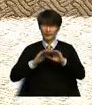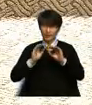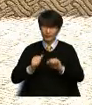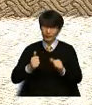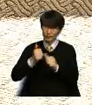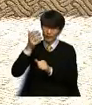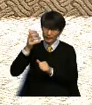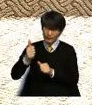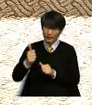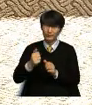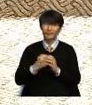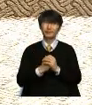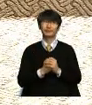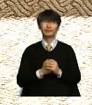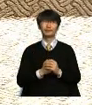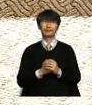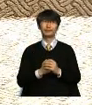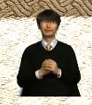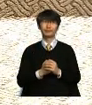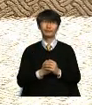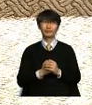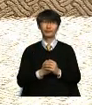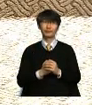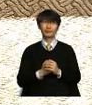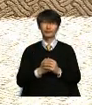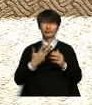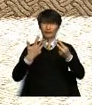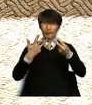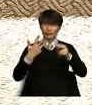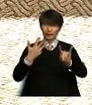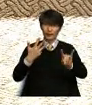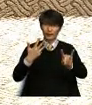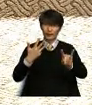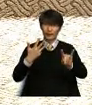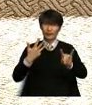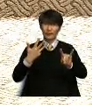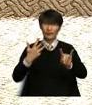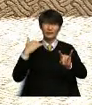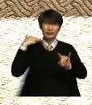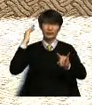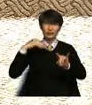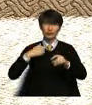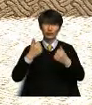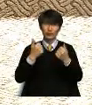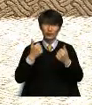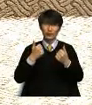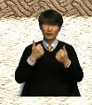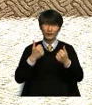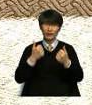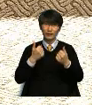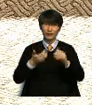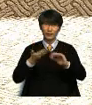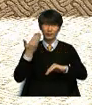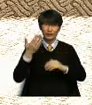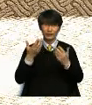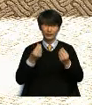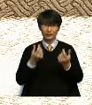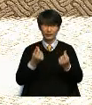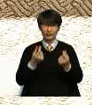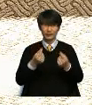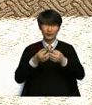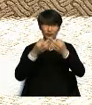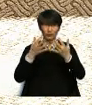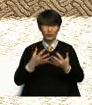안녕하세요, 위원장님. 네, 안녕하세요. 반갑습니다. 네. 제8대 의정부 시위의 전반기가 마무리할 시점입니다.